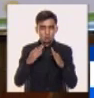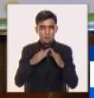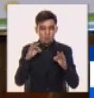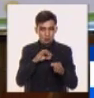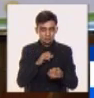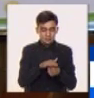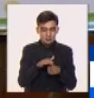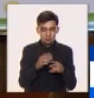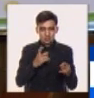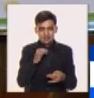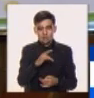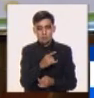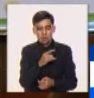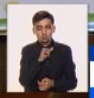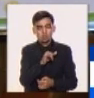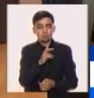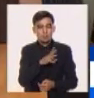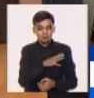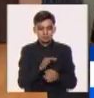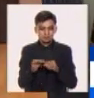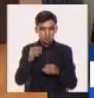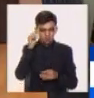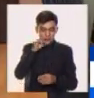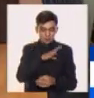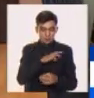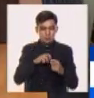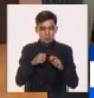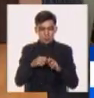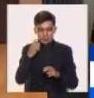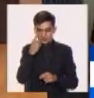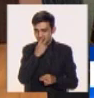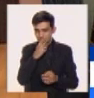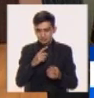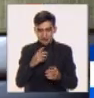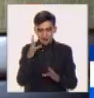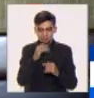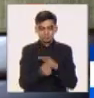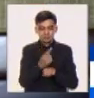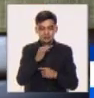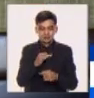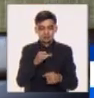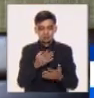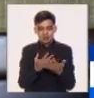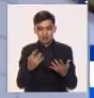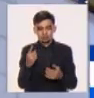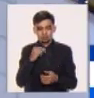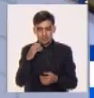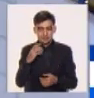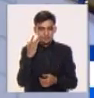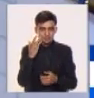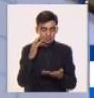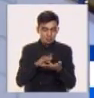В итоге ребенок, у которого и до дистанционного обучения были проблемы со зрением, вынужден в течение нескольких часов работать с